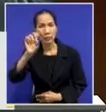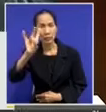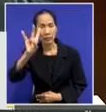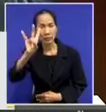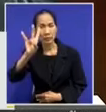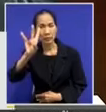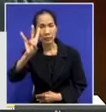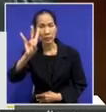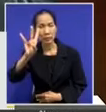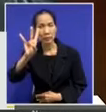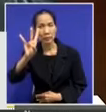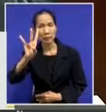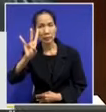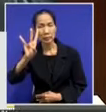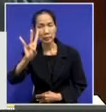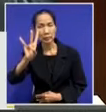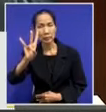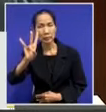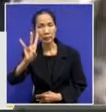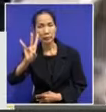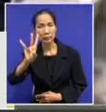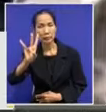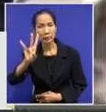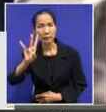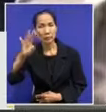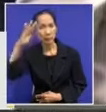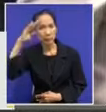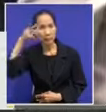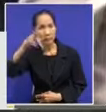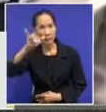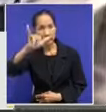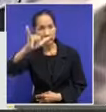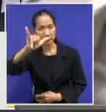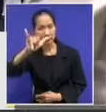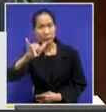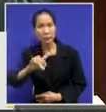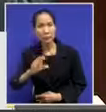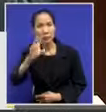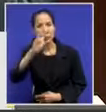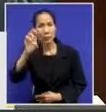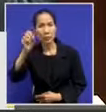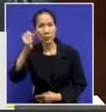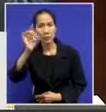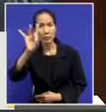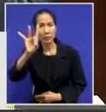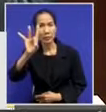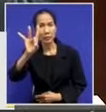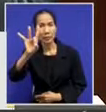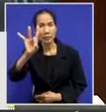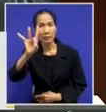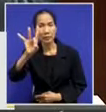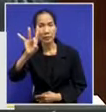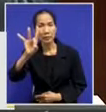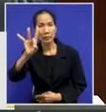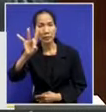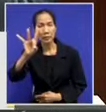617นายสาธิตวงหนองเตย พลเอกประยุทธ์จันทร์โอชาครับ 618นายสาธิ